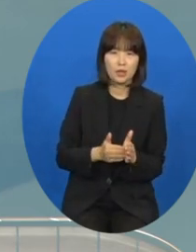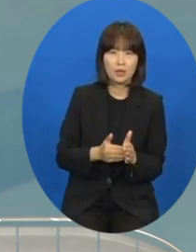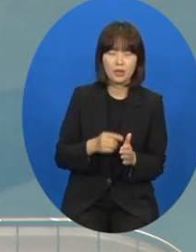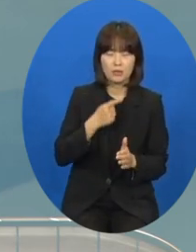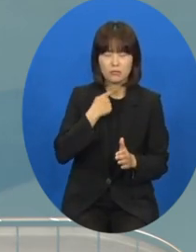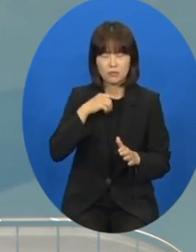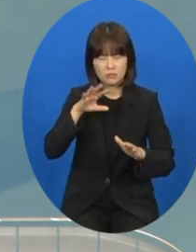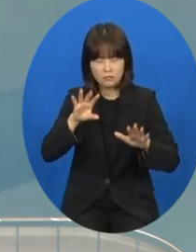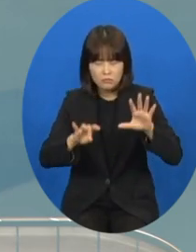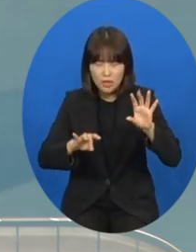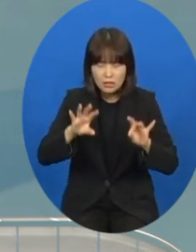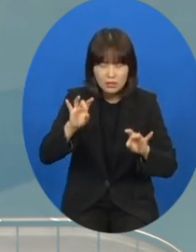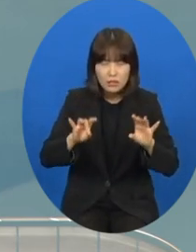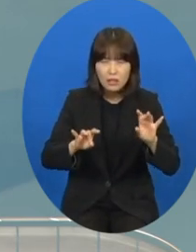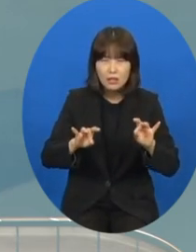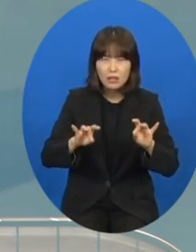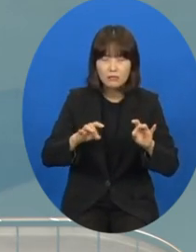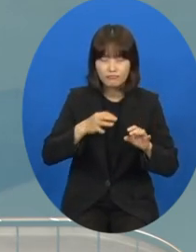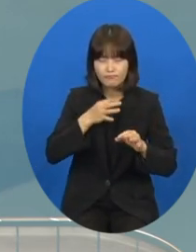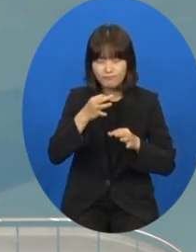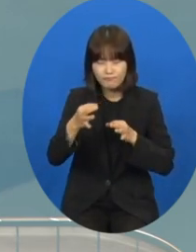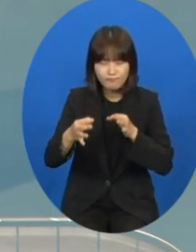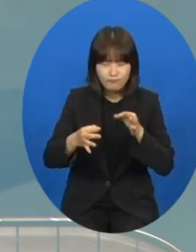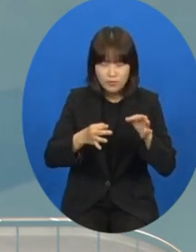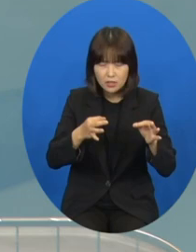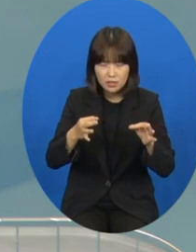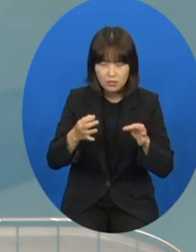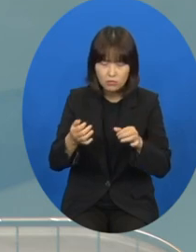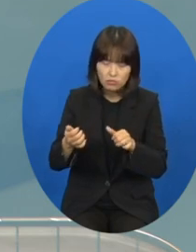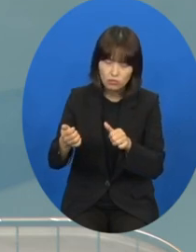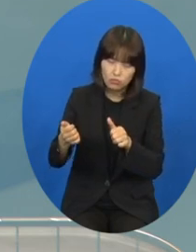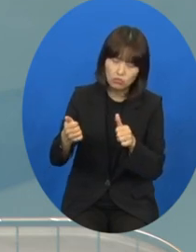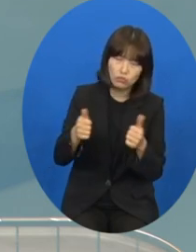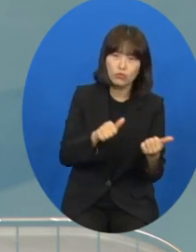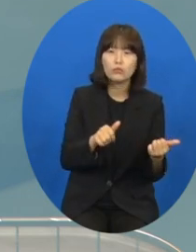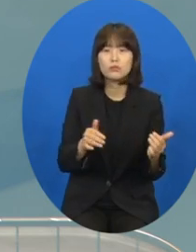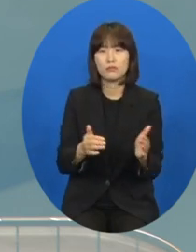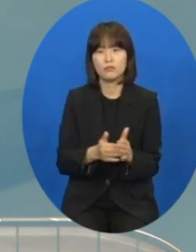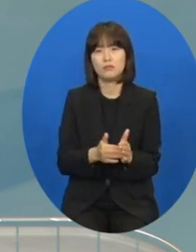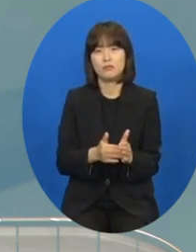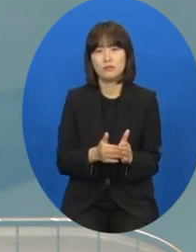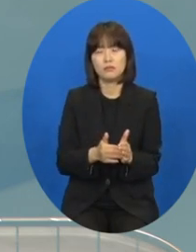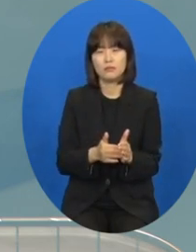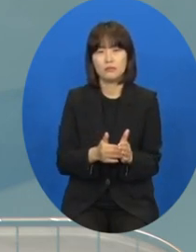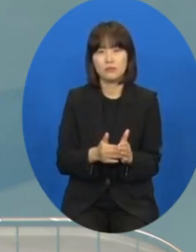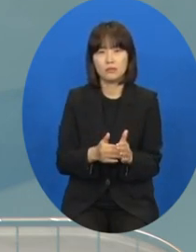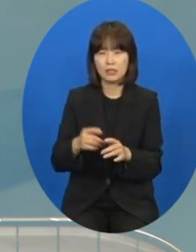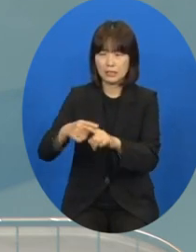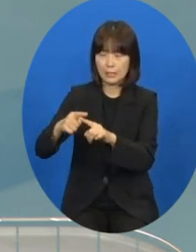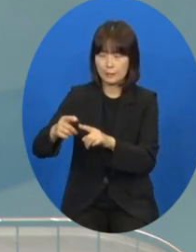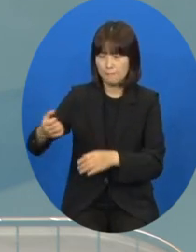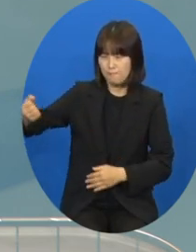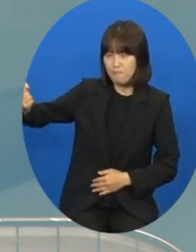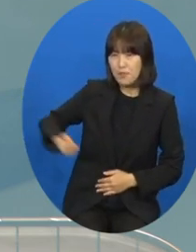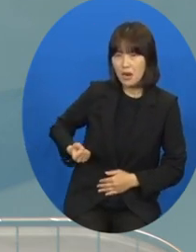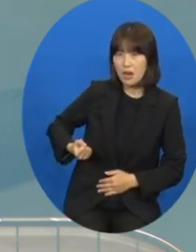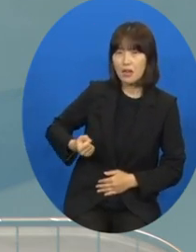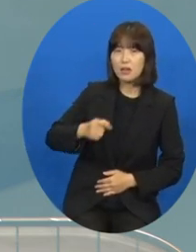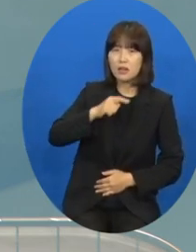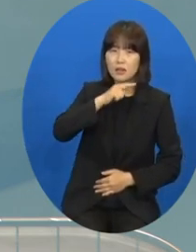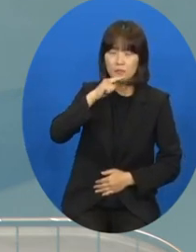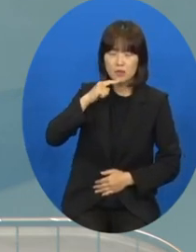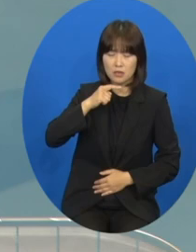목마르다 그렇게 신음하시다가 죽으셨죠. 옆구리에 창이 찔려 피와 물을